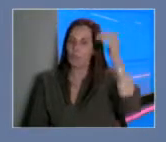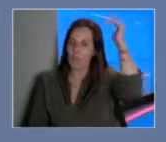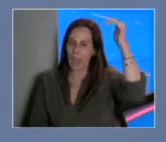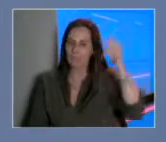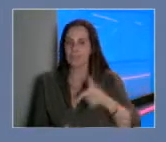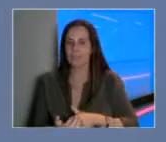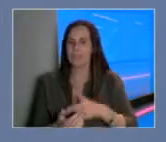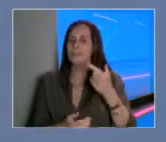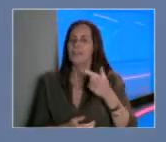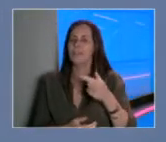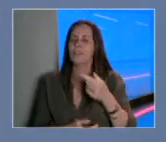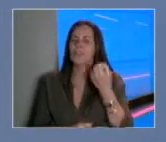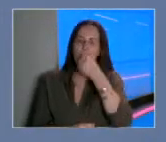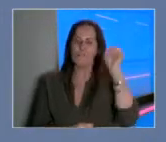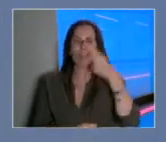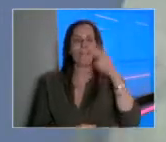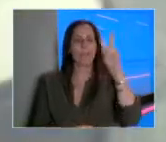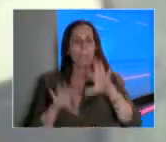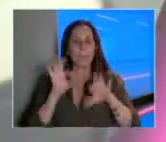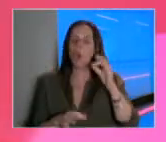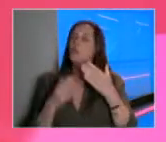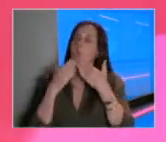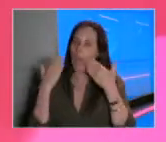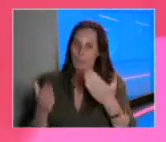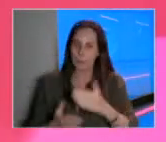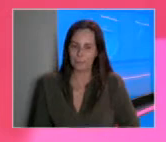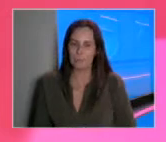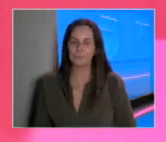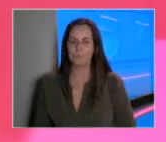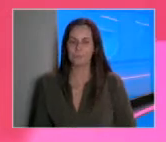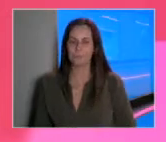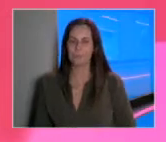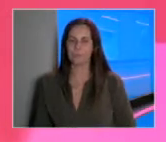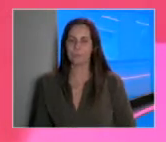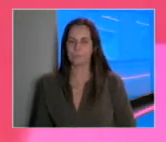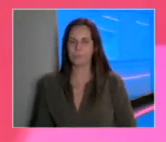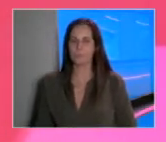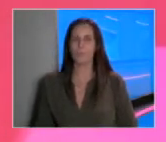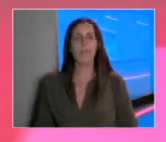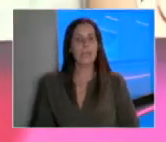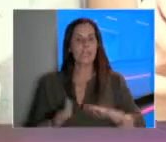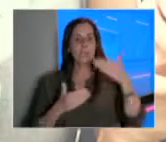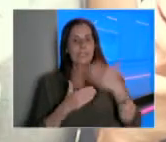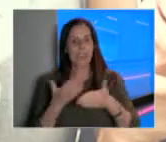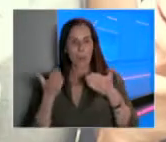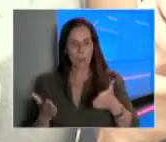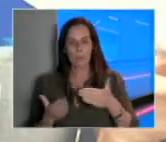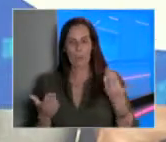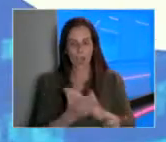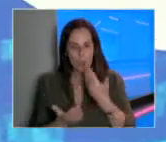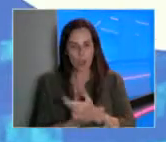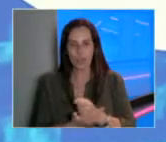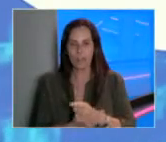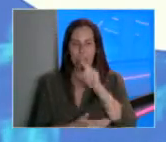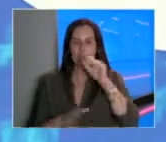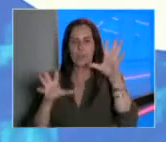גנץ על כך שהפר את הבטחת הבחירות המרכזית שלו. תודה רבה לך שהיית איתנו הערב. תודה רבה לך, ערב טוב. זהו, סיימנו את החלק הזה של מהדורת הערב